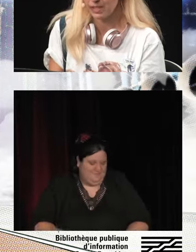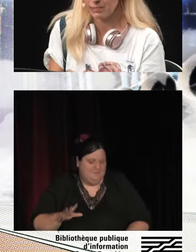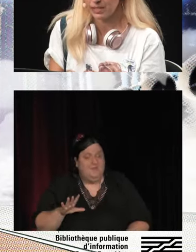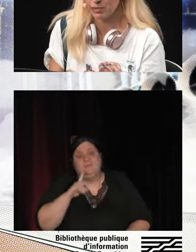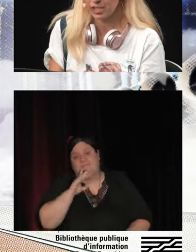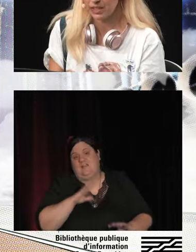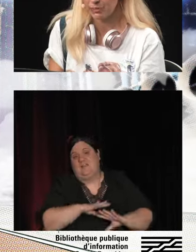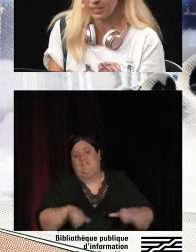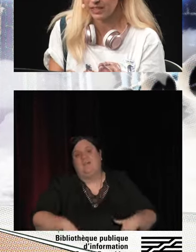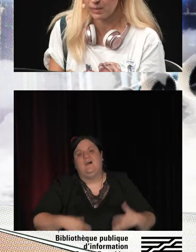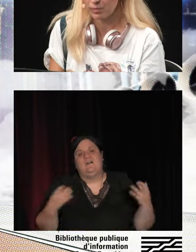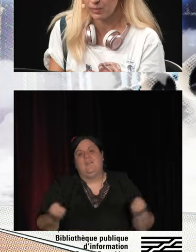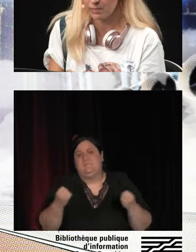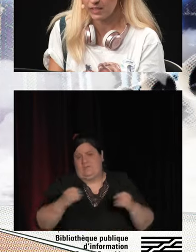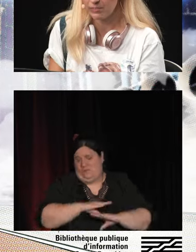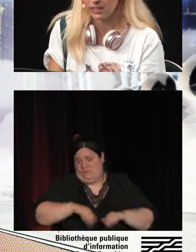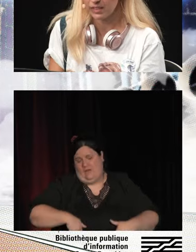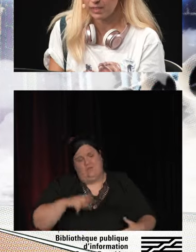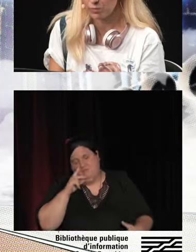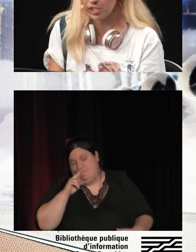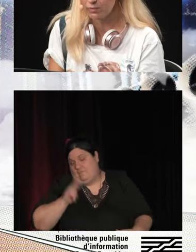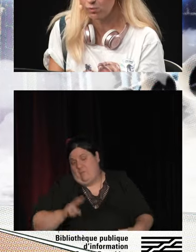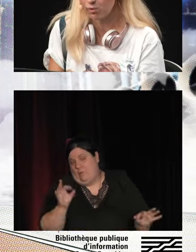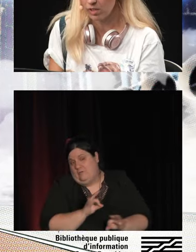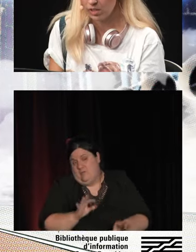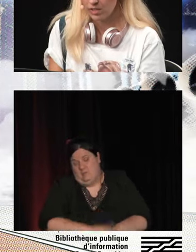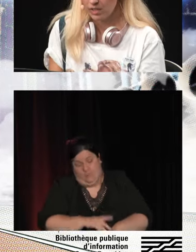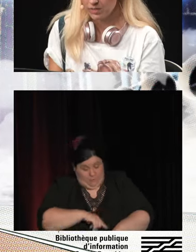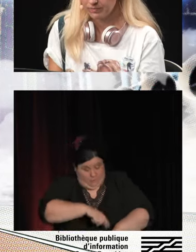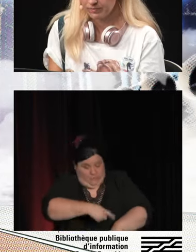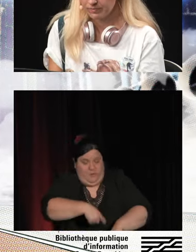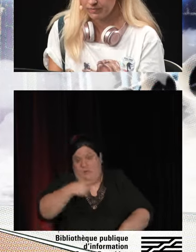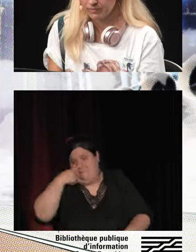temps pour le générique, mais le générique de fin est absolument magnifique. Bougez-vous!